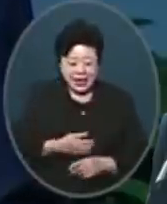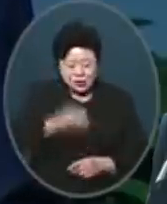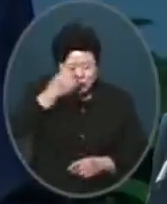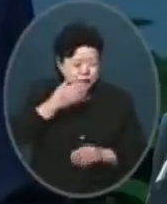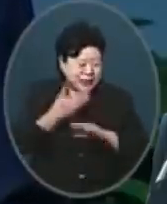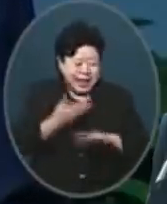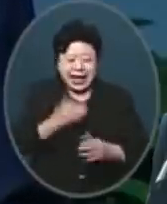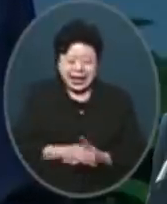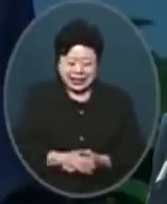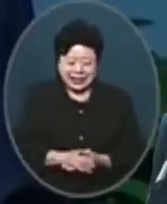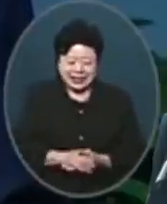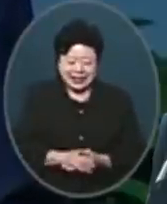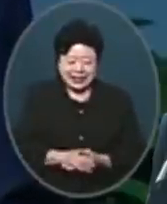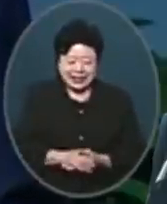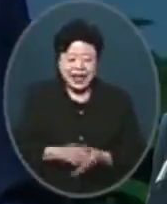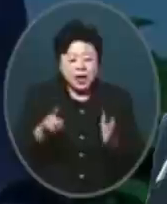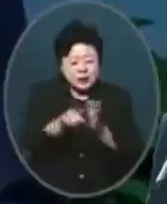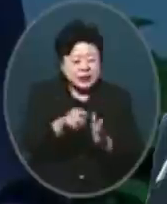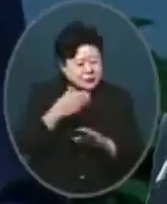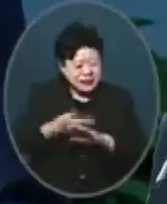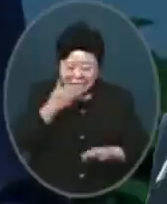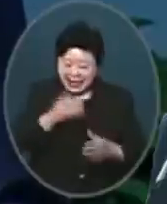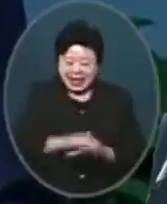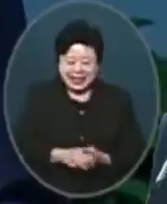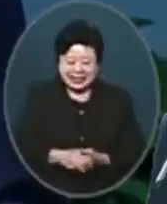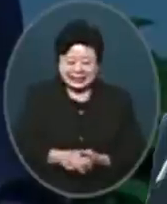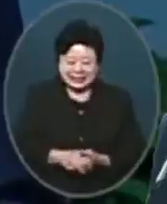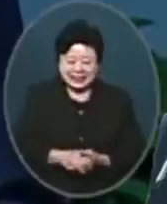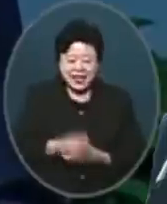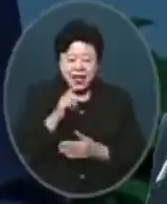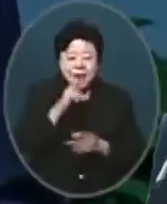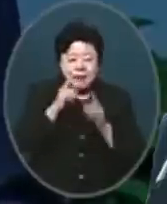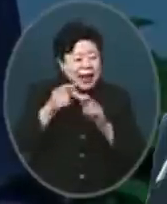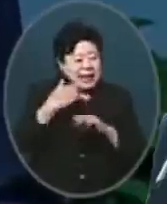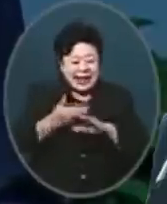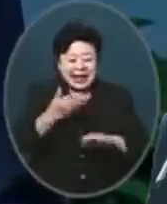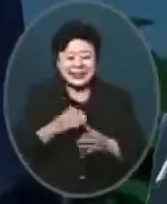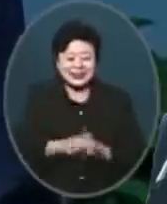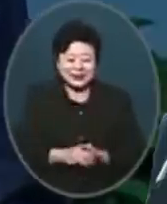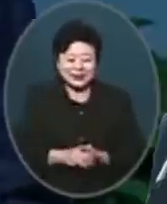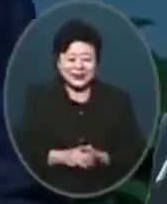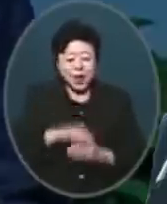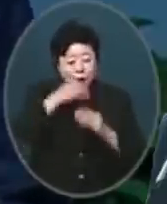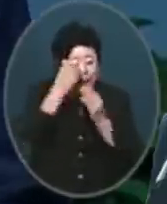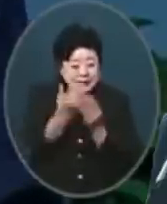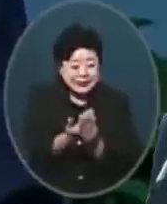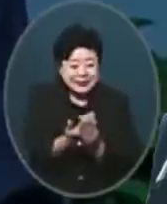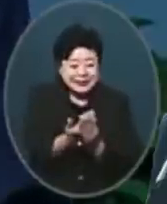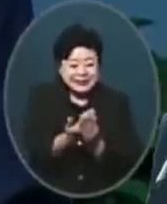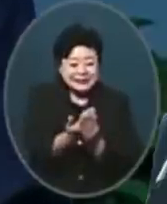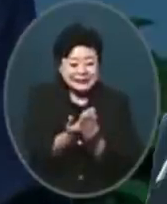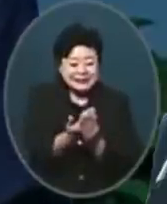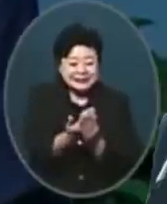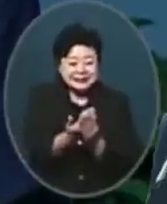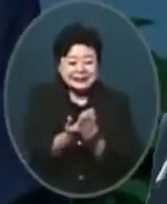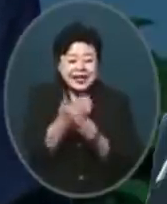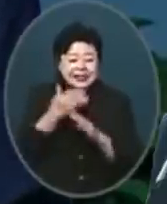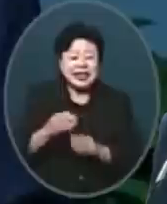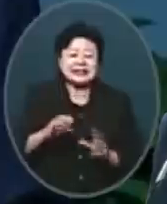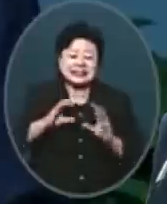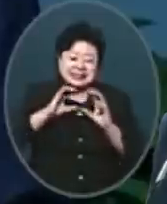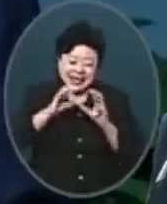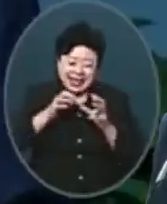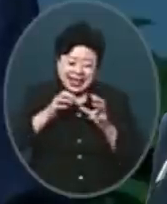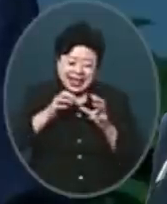꿈이 달라지고 믿음이 달라지고 말이 달라지고 완전히 다른 세계에